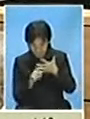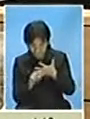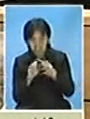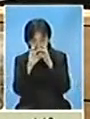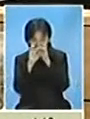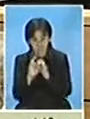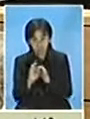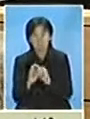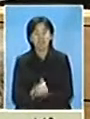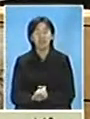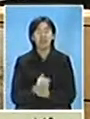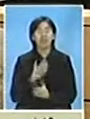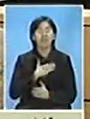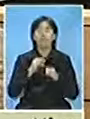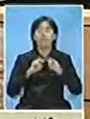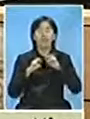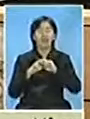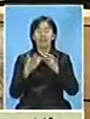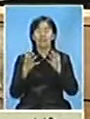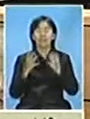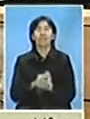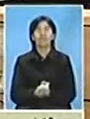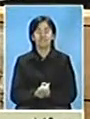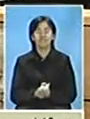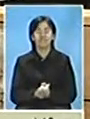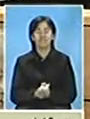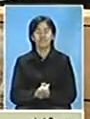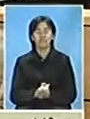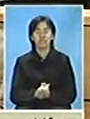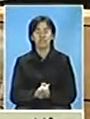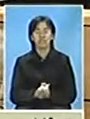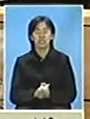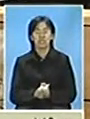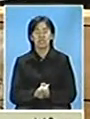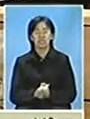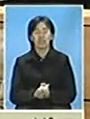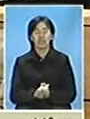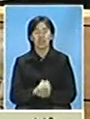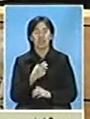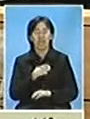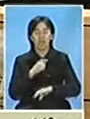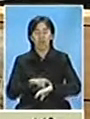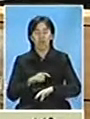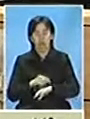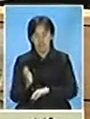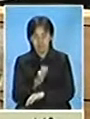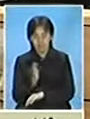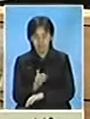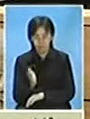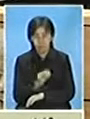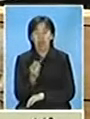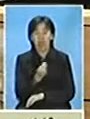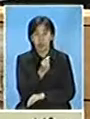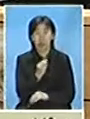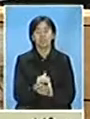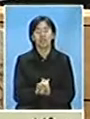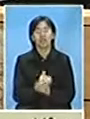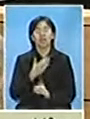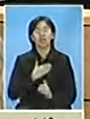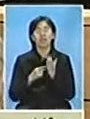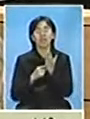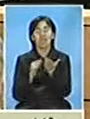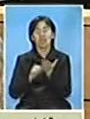ผมไม่ติดใจนะครับในขณะเดียวกันเนี่ยเพื่อเป็นประหยัดเวลาของสภานะครับในส่วนที่ผมแปรย